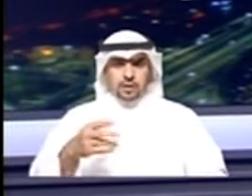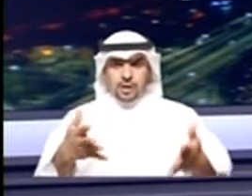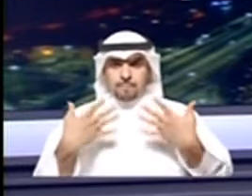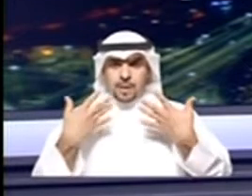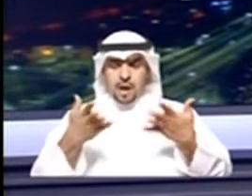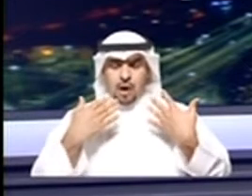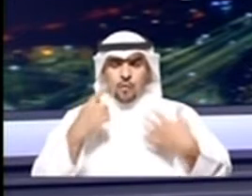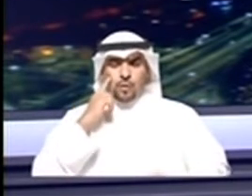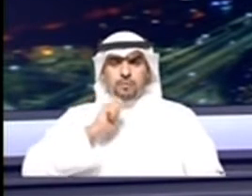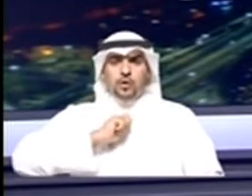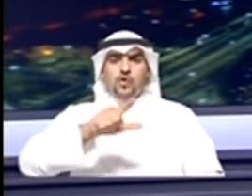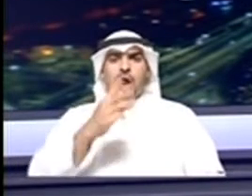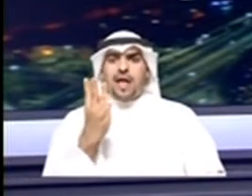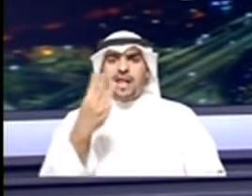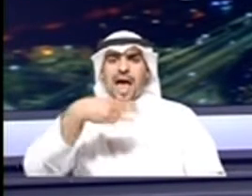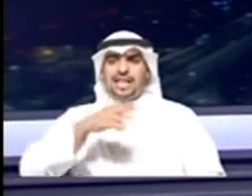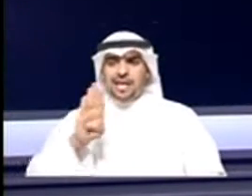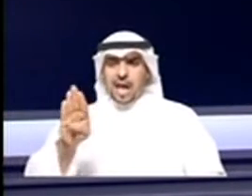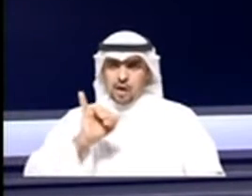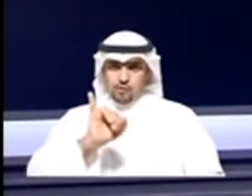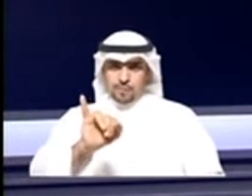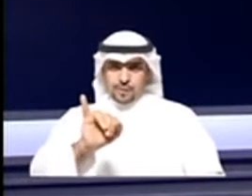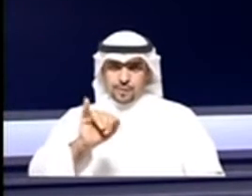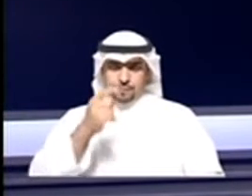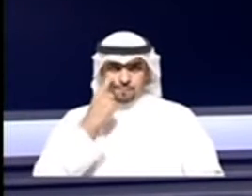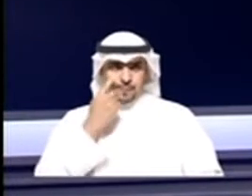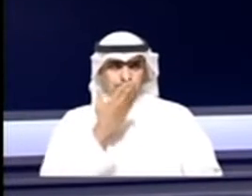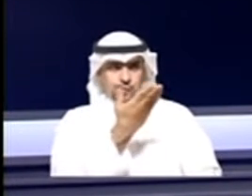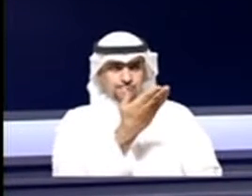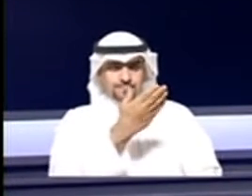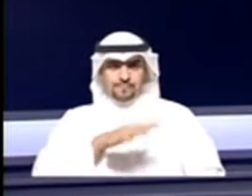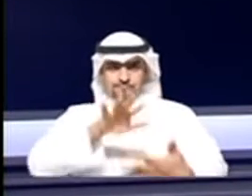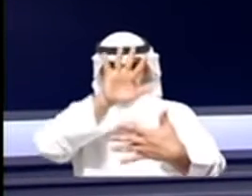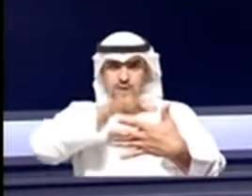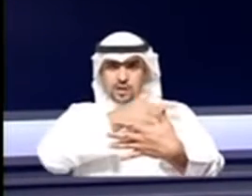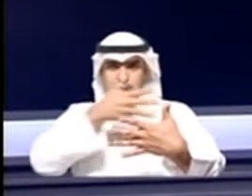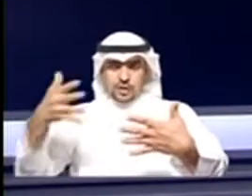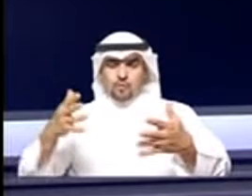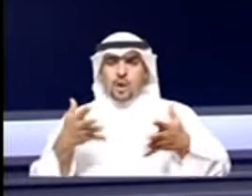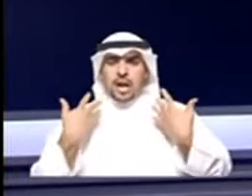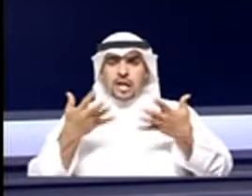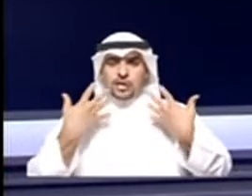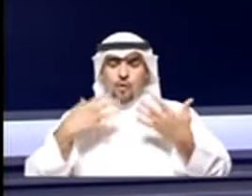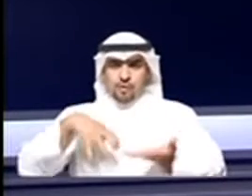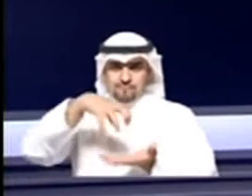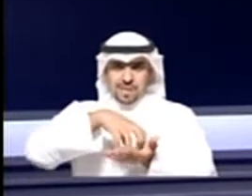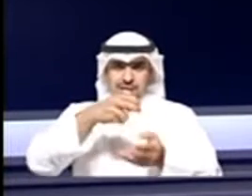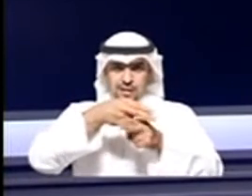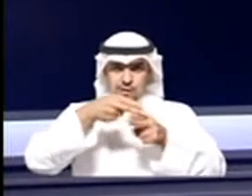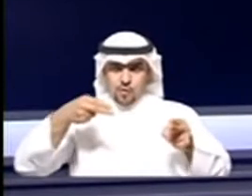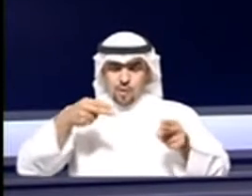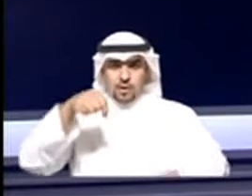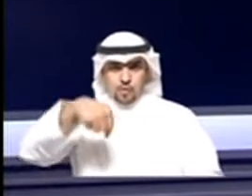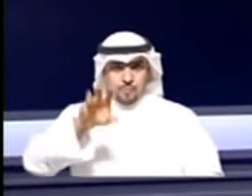إلى 30 كيلومتر في الساعة. نتعرف أكثر على الأجواء الحالية في مدينة الكويت. أجواء معتدلة تميل إلى البرودة مع